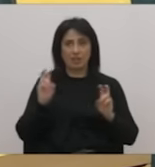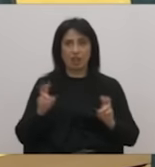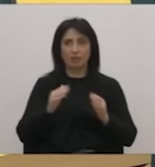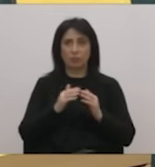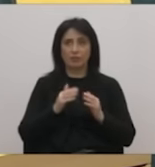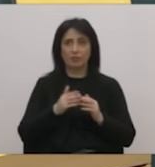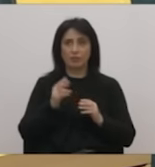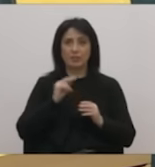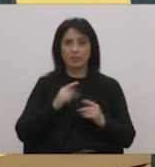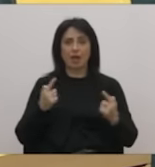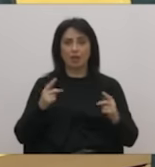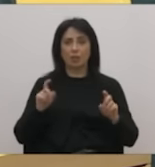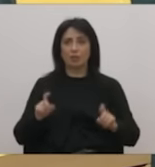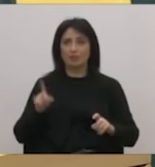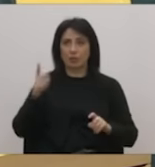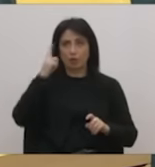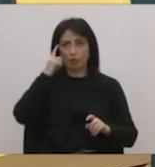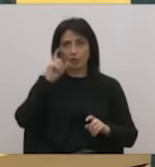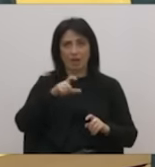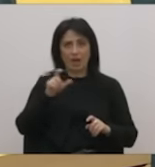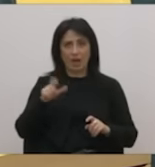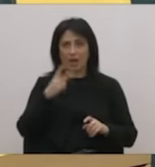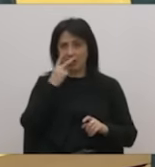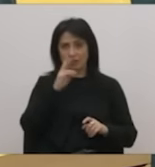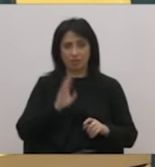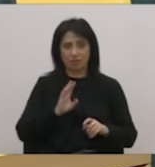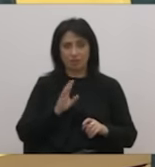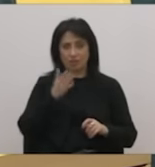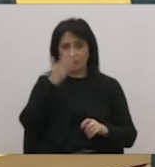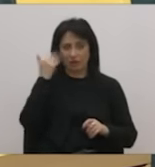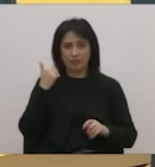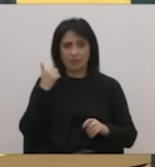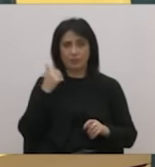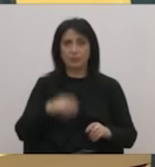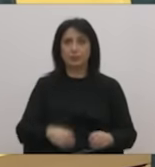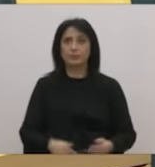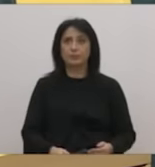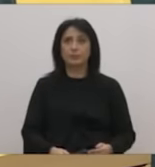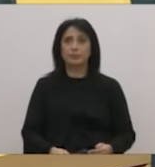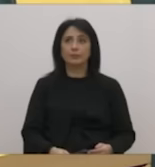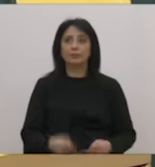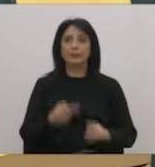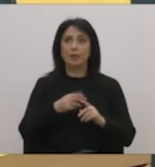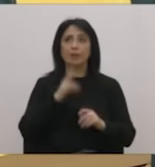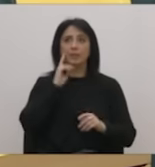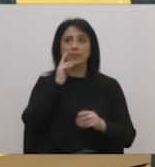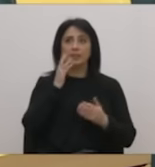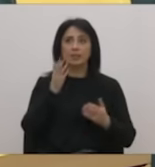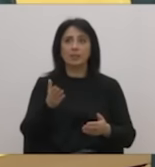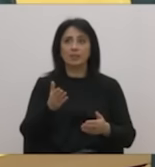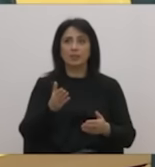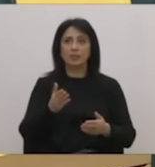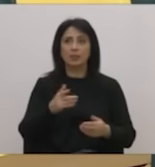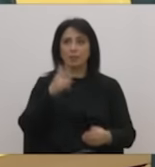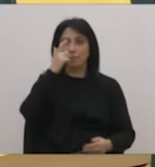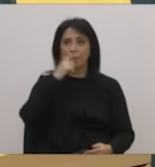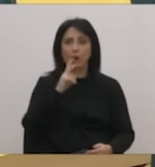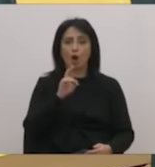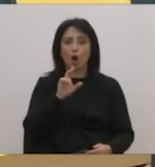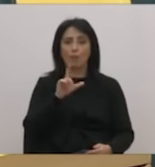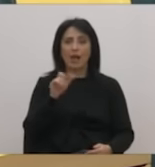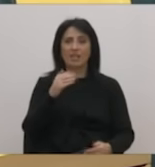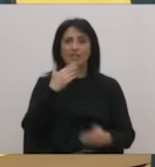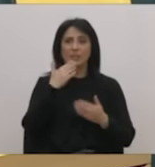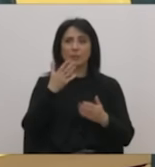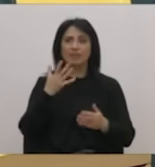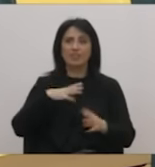ან თანამდებობაზე. თქვენ გონიათ, რომ ამ ყველაფერს ხალხი დაივიწყებს? Ამ ცირკით. ბატონი კობახიძე